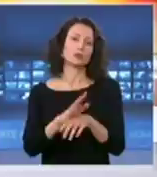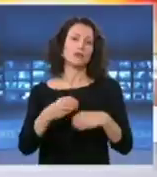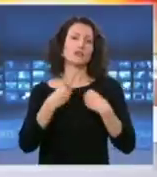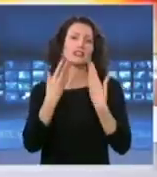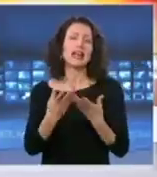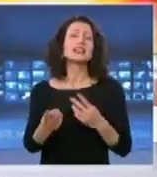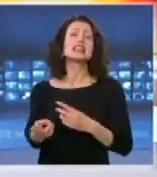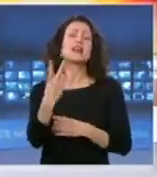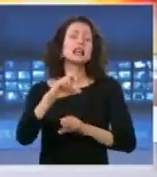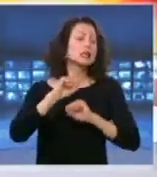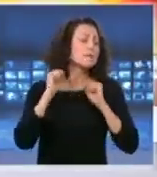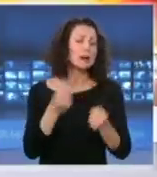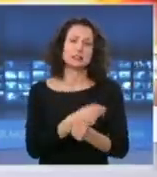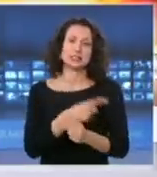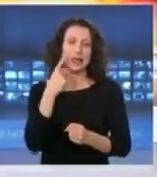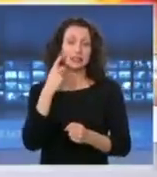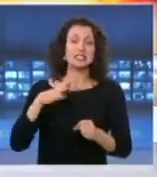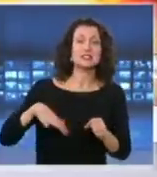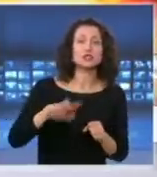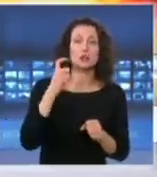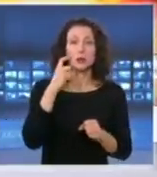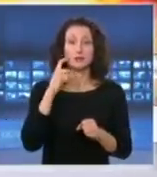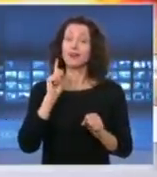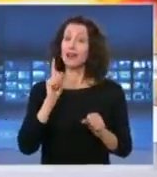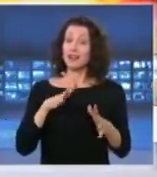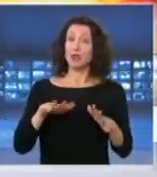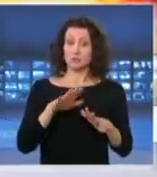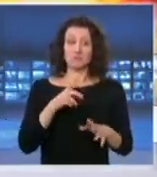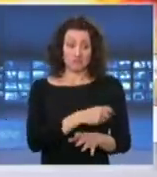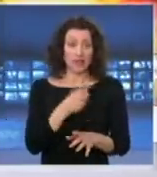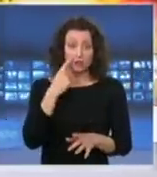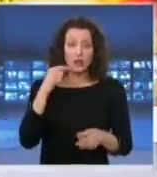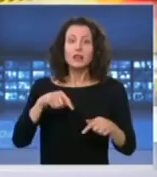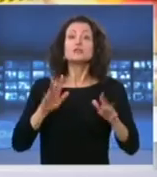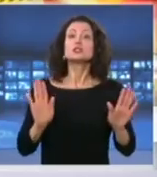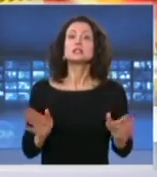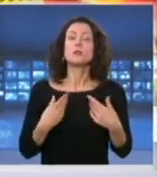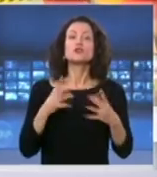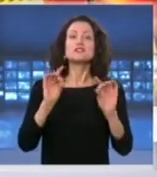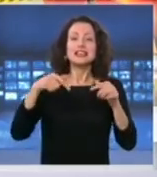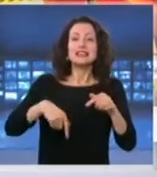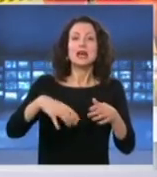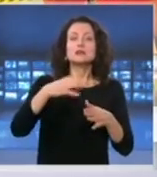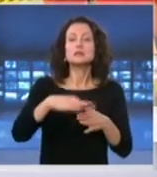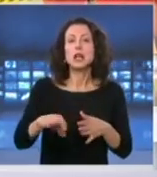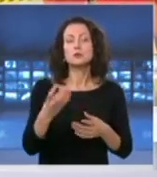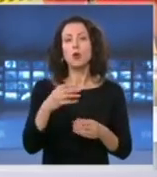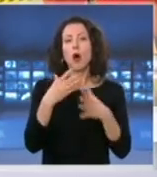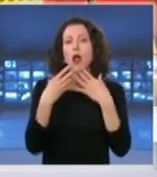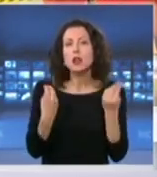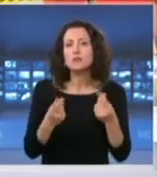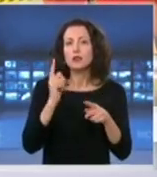град. Масовото тестване трябваше да започне в средата на тази седмица. Заради липса на консумативи обаче изследването беше